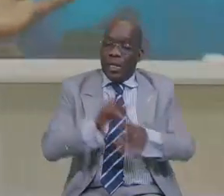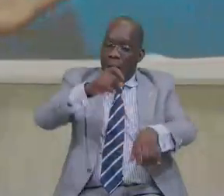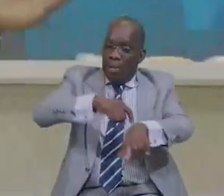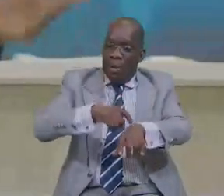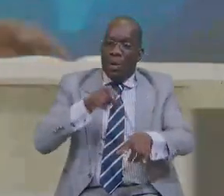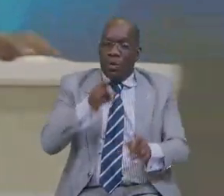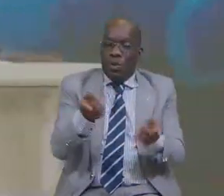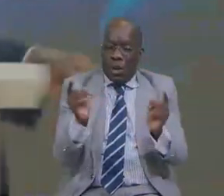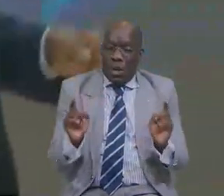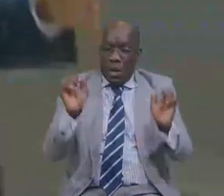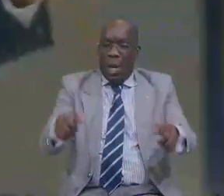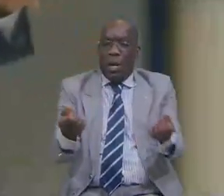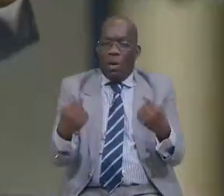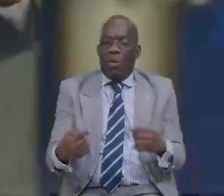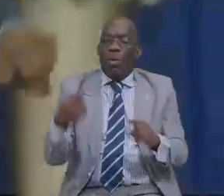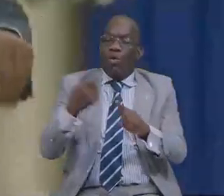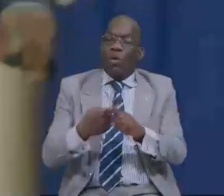dehors.